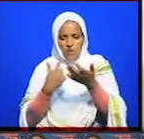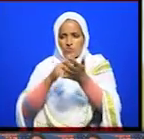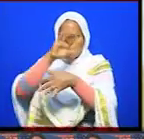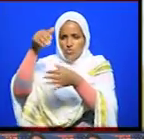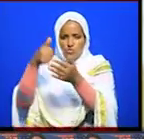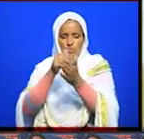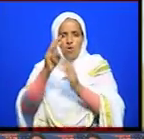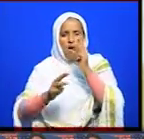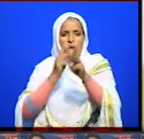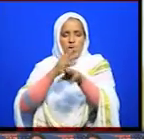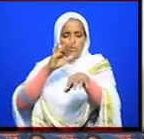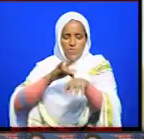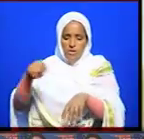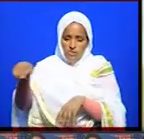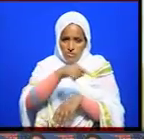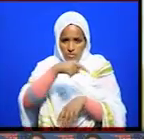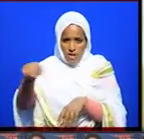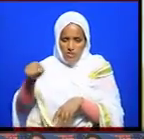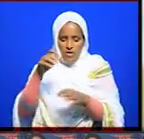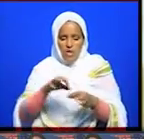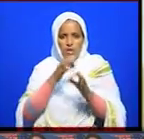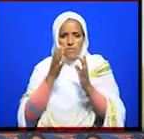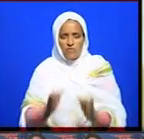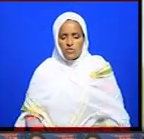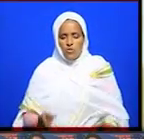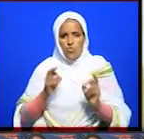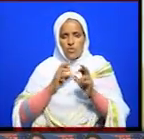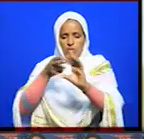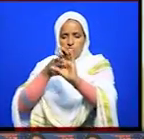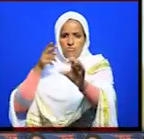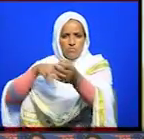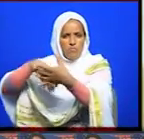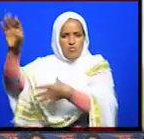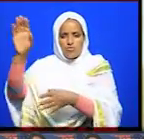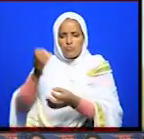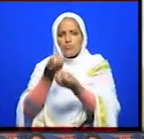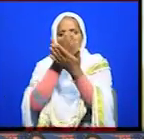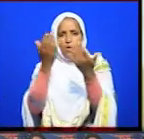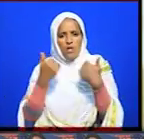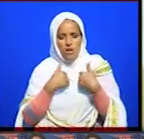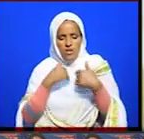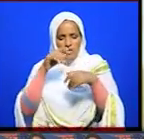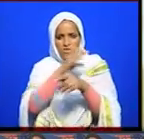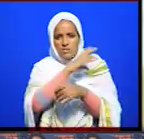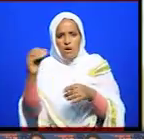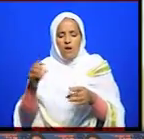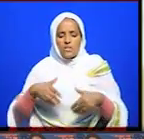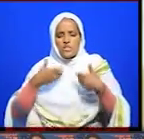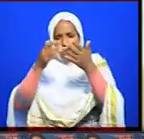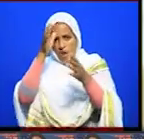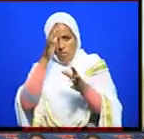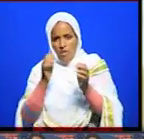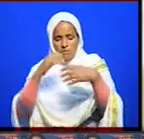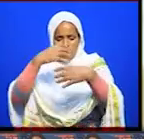ይሰራል፣ ሌሎች ማህበራዊ ህይወቶች አሉ። እነዚህ ሁሉ ዓለም ላይ ስንመላለስ ከመንፈሳዊ ህይወት የሚያስወጡ የሚያርቁ ብዙ